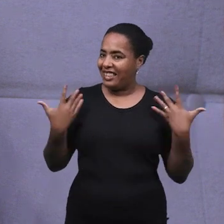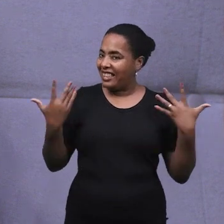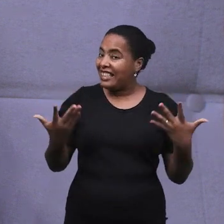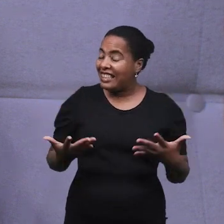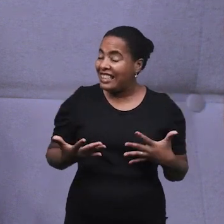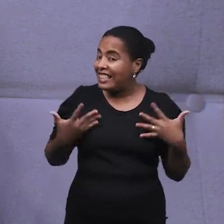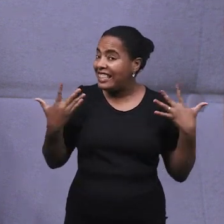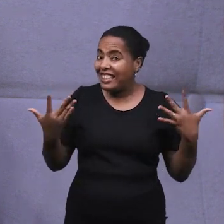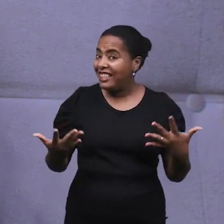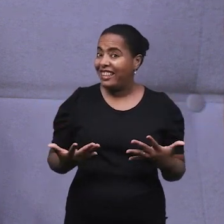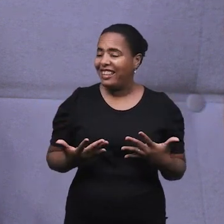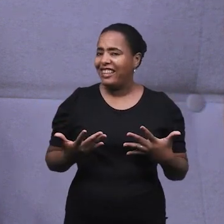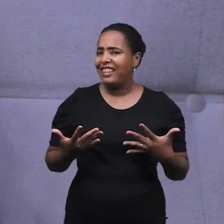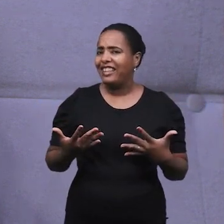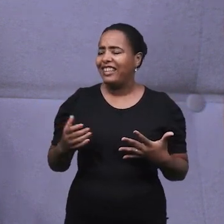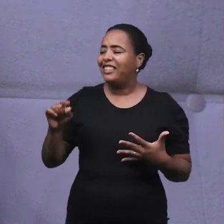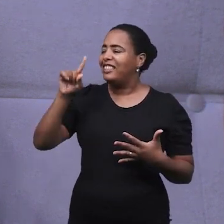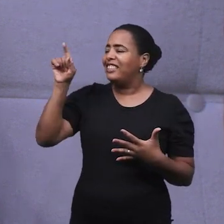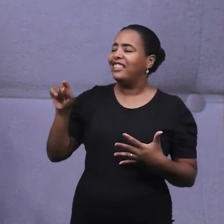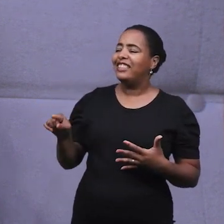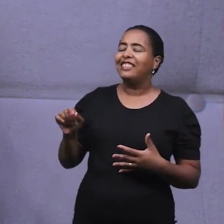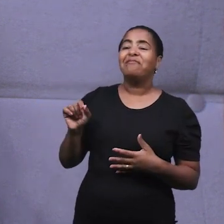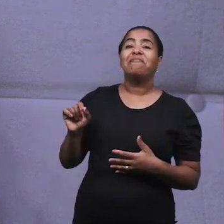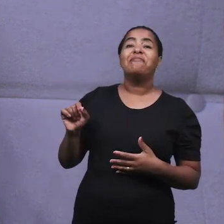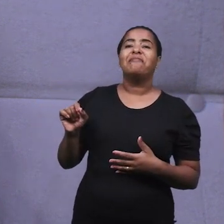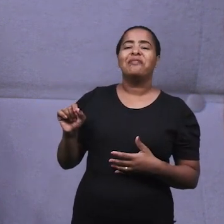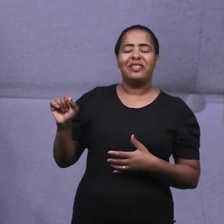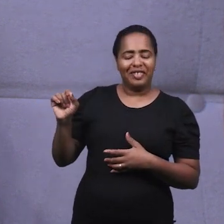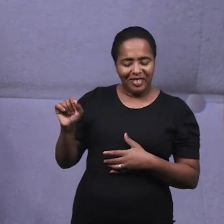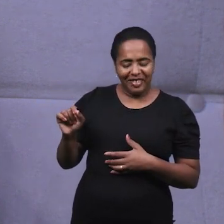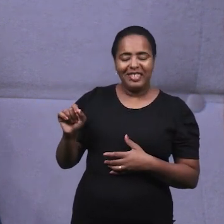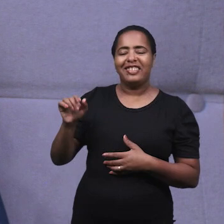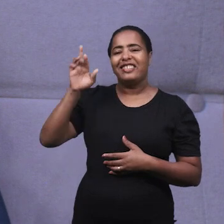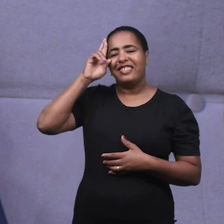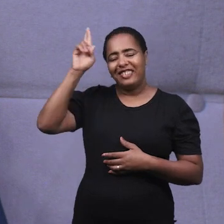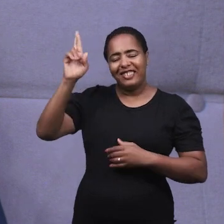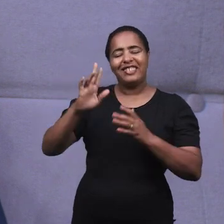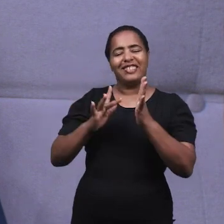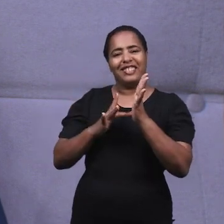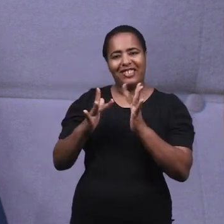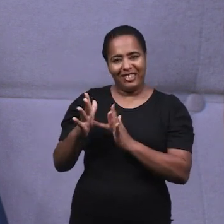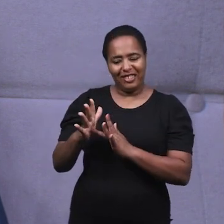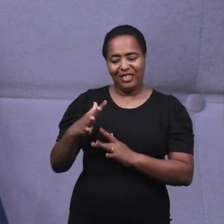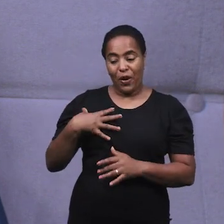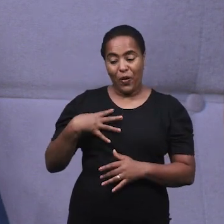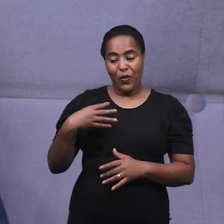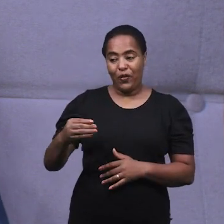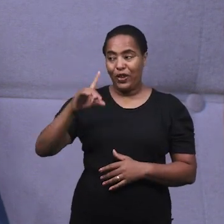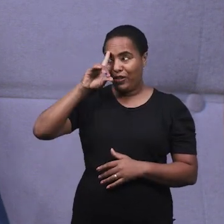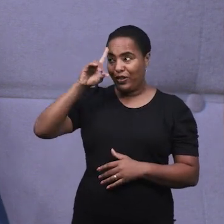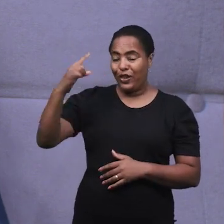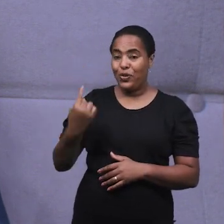Jésus, le Fils de Dieu, le seul et suffisant Sauveur.